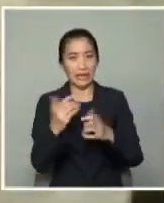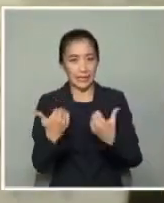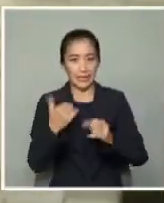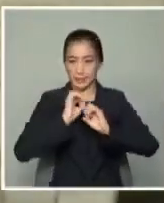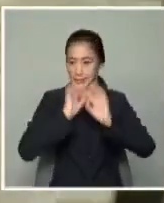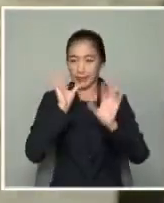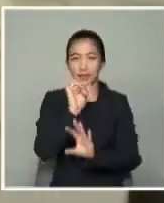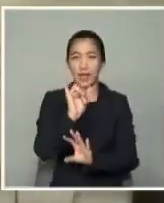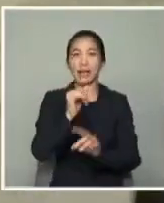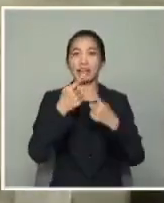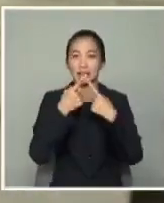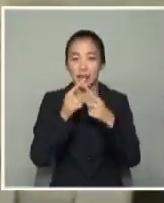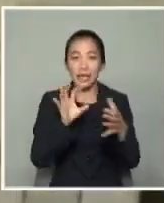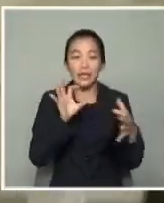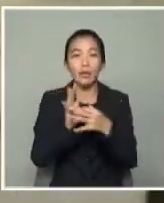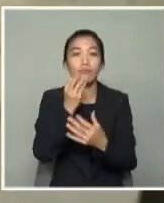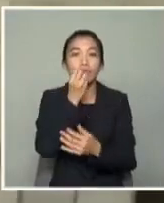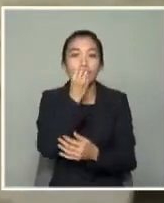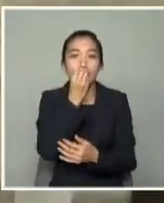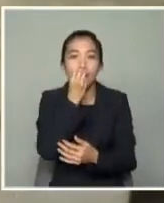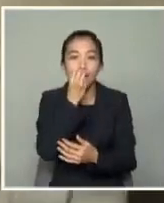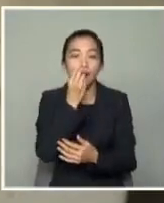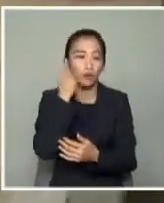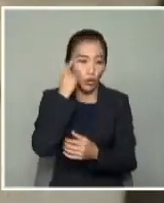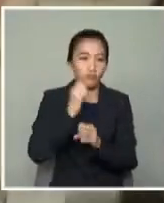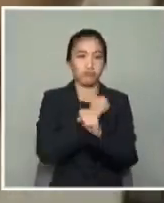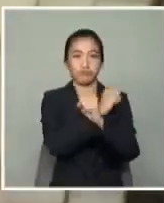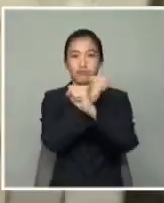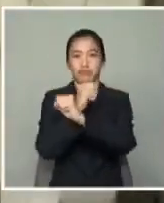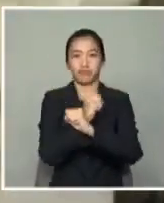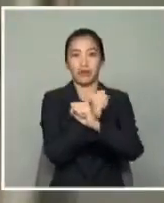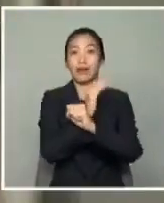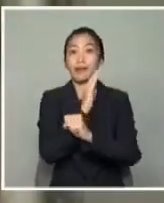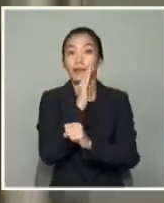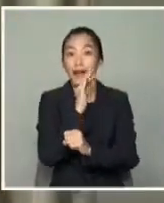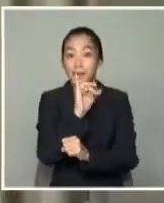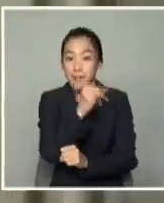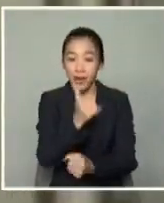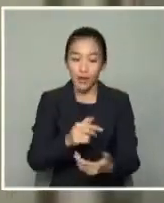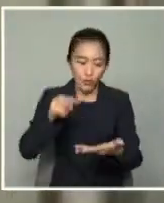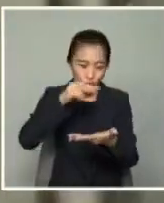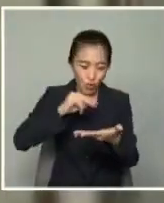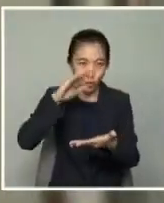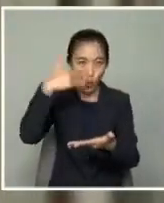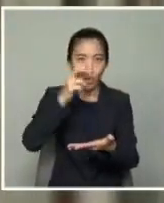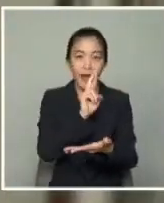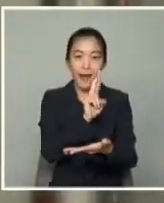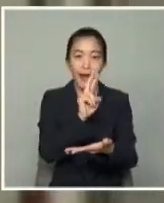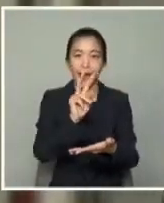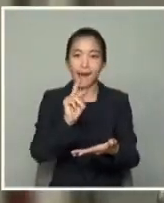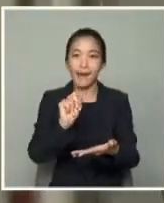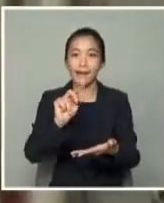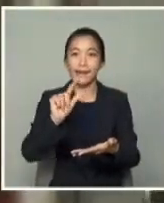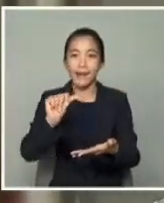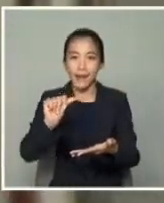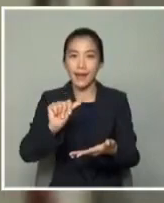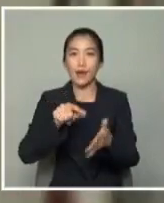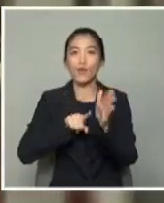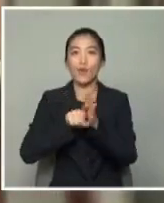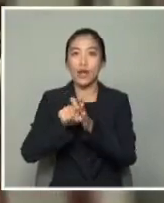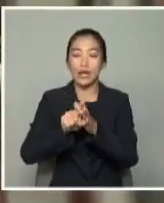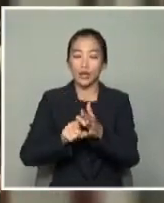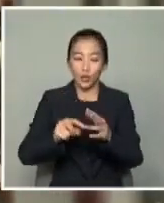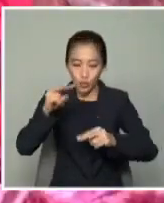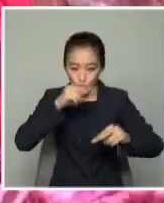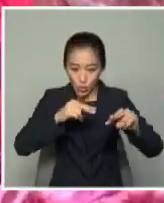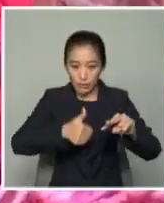ดภัยของอาหารจึงจำเป็นที่จะต้องมีการตรวจหาเชื้อโรค RNA ของไวรัสซึ่งก็สามารถตรวจได้มีความไวสูงเ